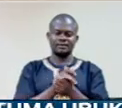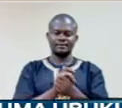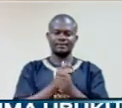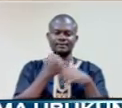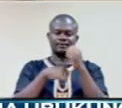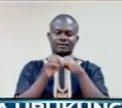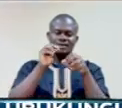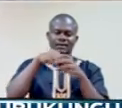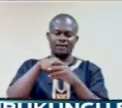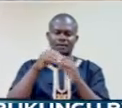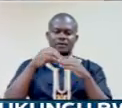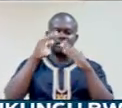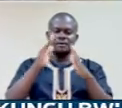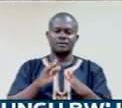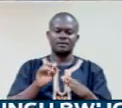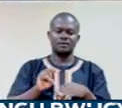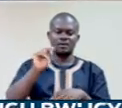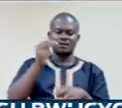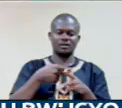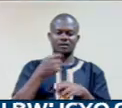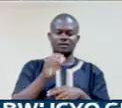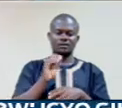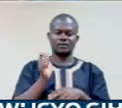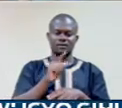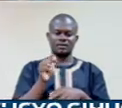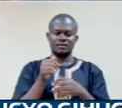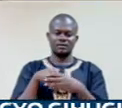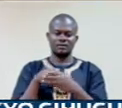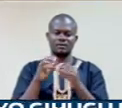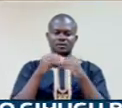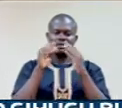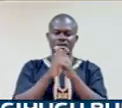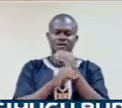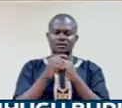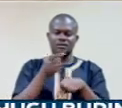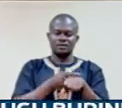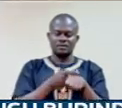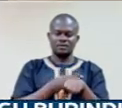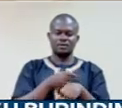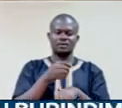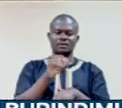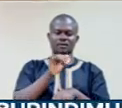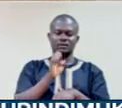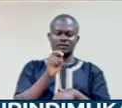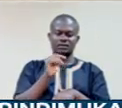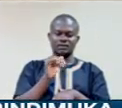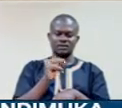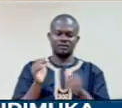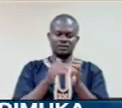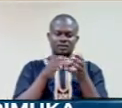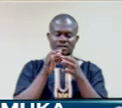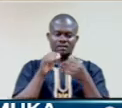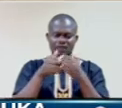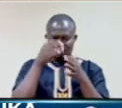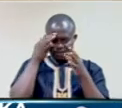gikorwa cyitabiriwe na guverineri w'intara y'Amajyaruguru Gatabazi Jean Marie Vianney n'umuyobozi w'akarere ka Musanze n'umuremyi Janine, ugaruka kuri iki